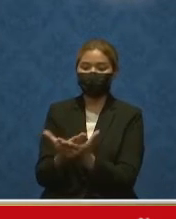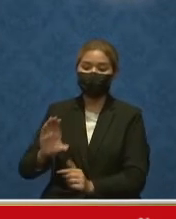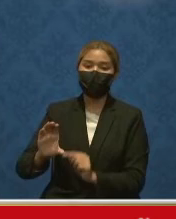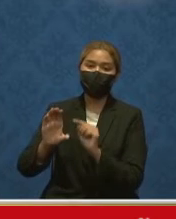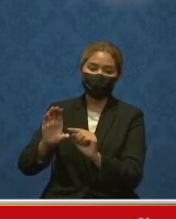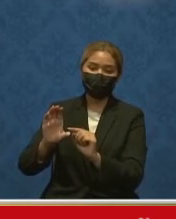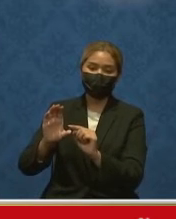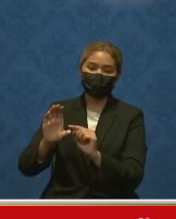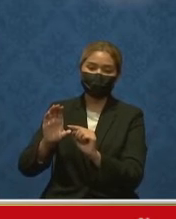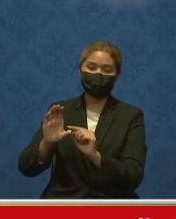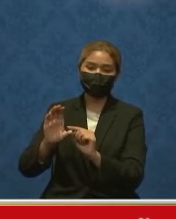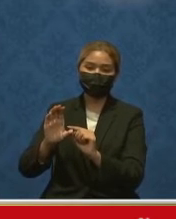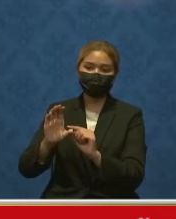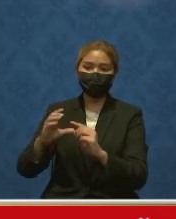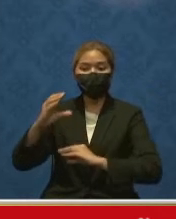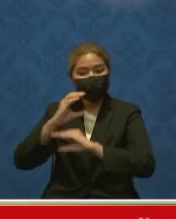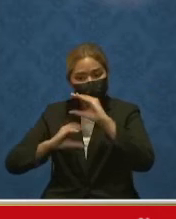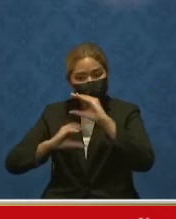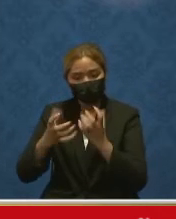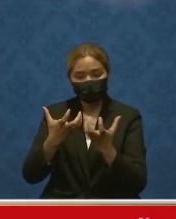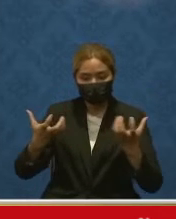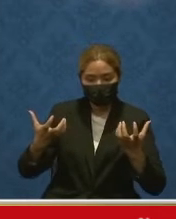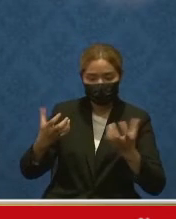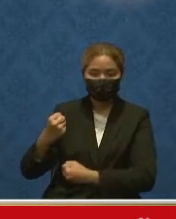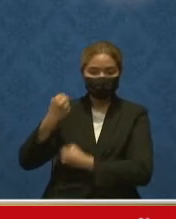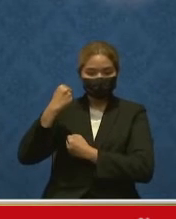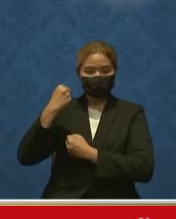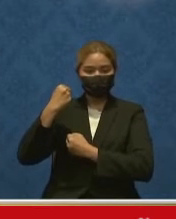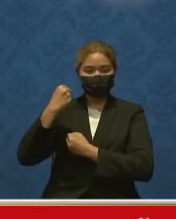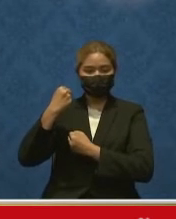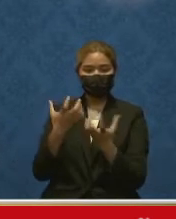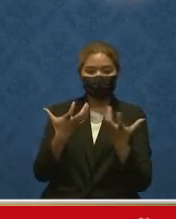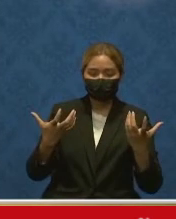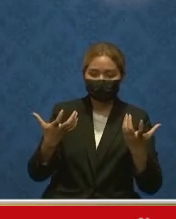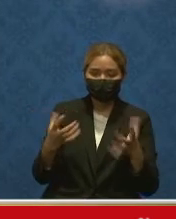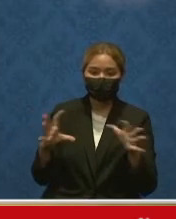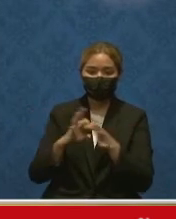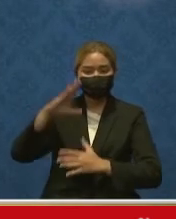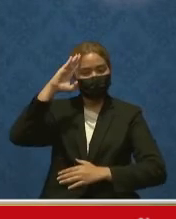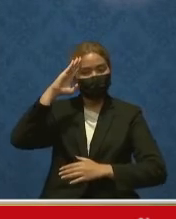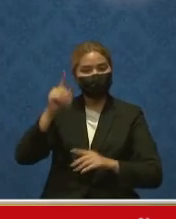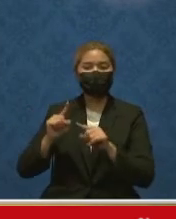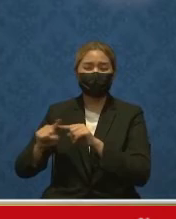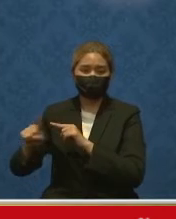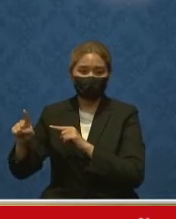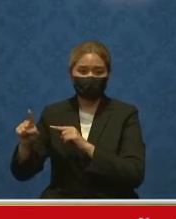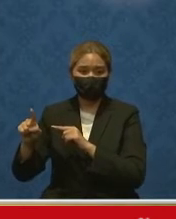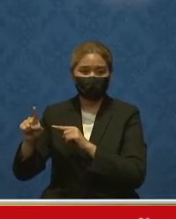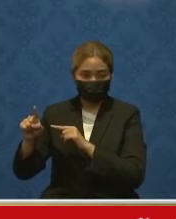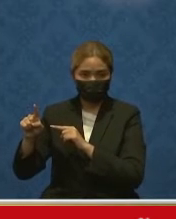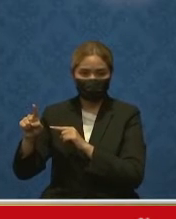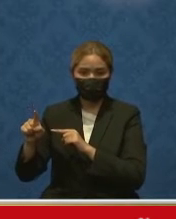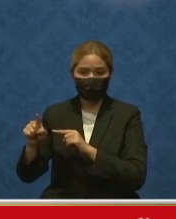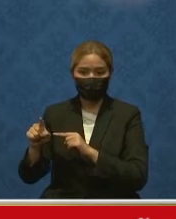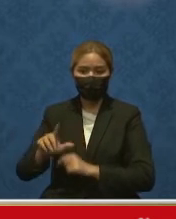โครงสร้างอุปกรณ์ยุทโธปกรณ์ทั้งนั้นล่ะครับเห็นนะตั้งไว้ปักเด่น 5,000 5,000ล้าน